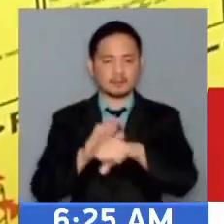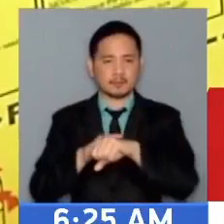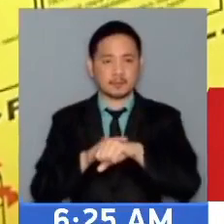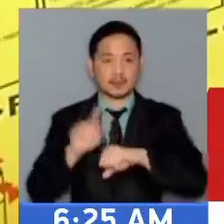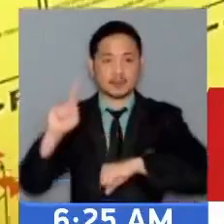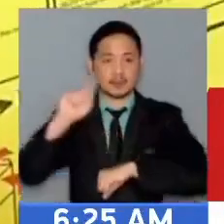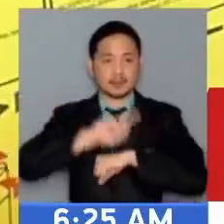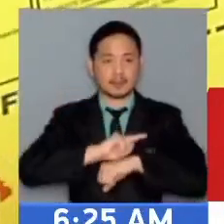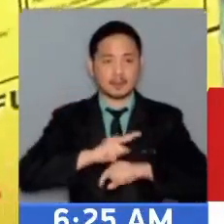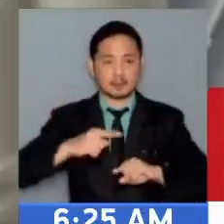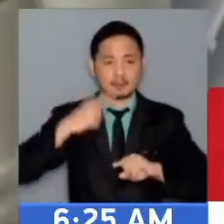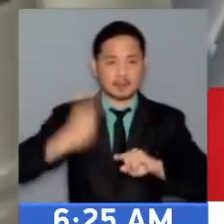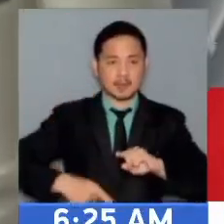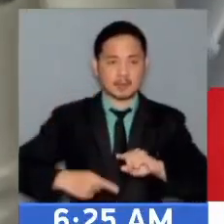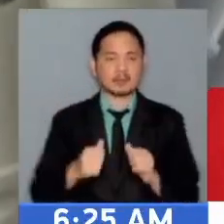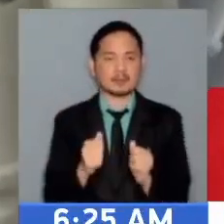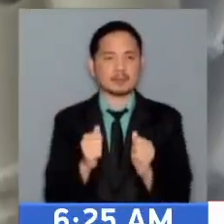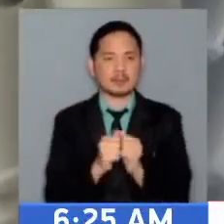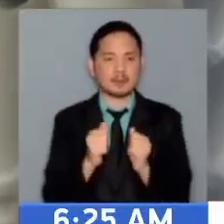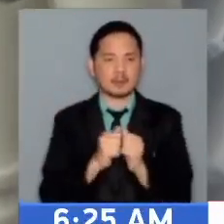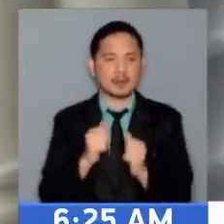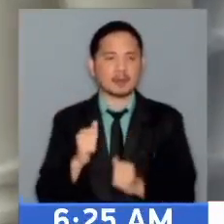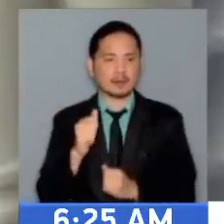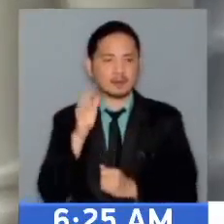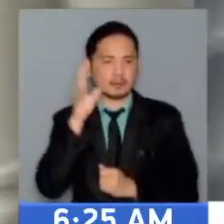kasamang magulang o guardian ang magpapatuli.